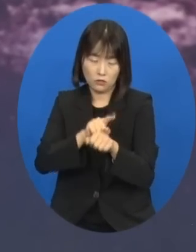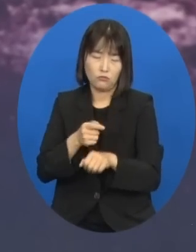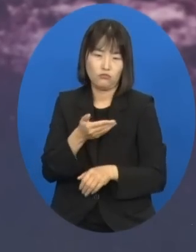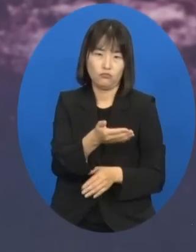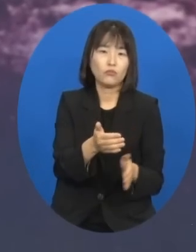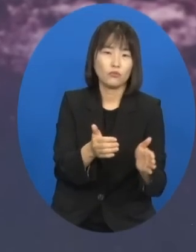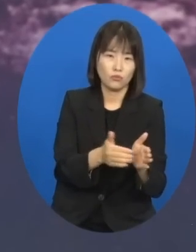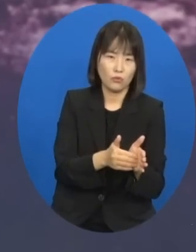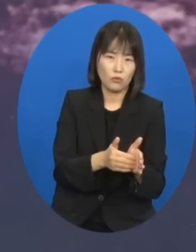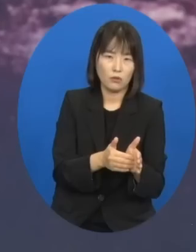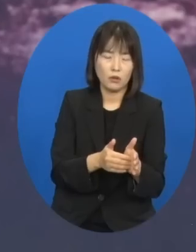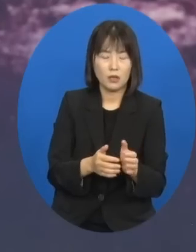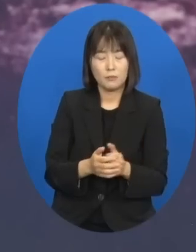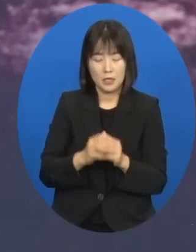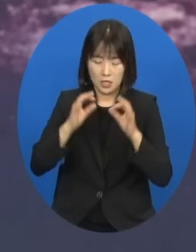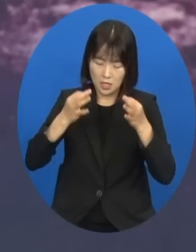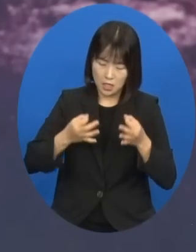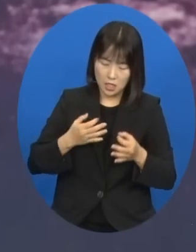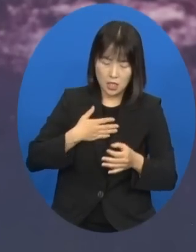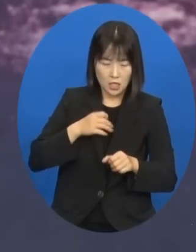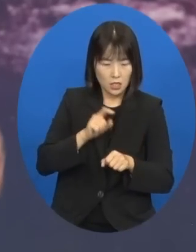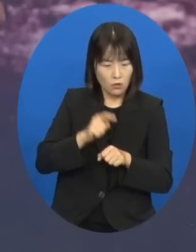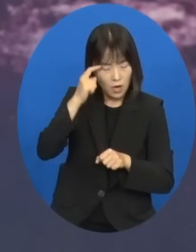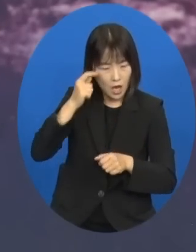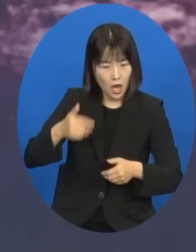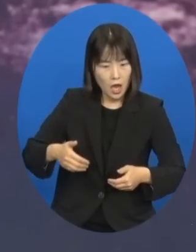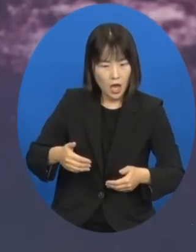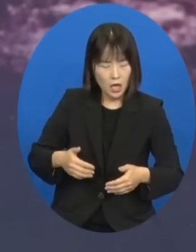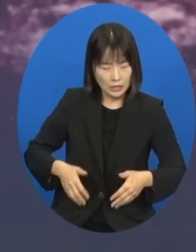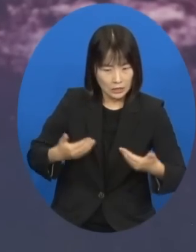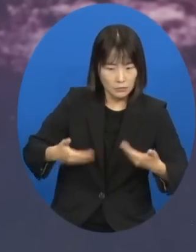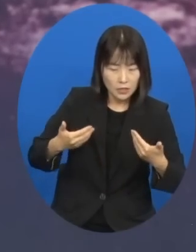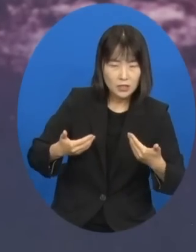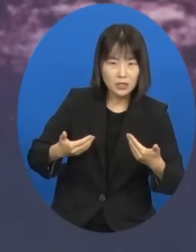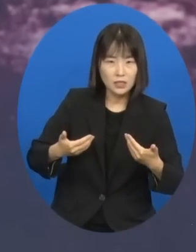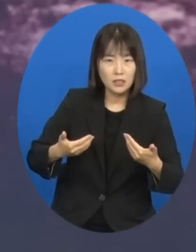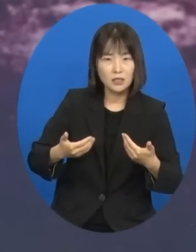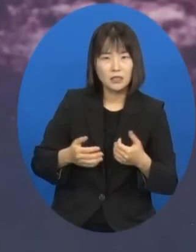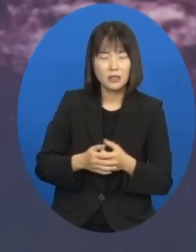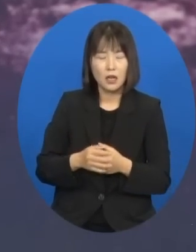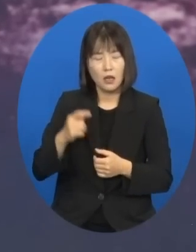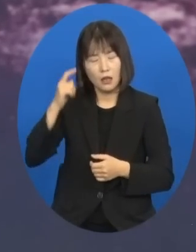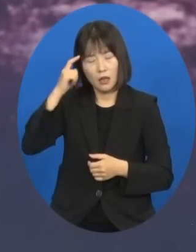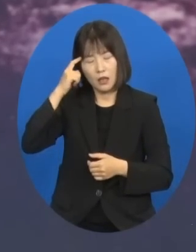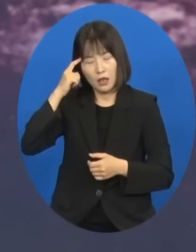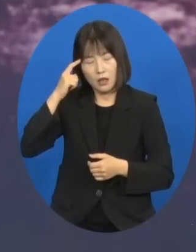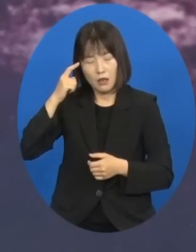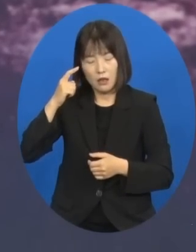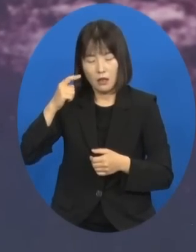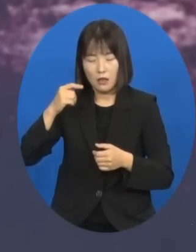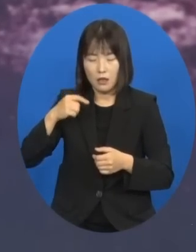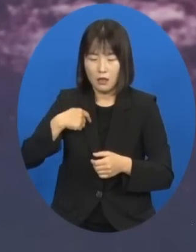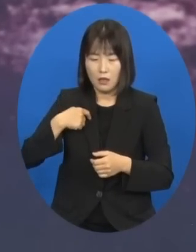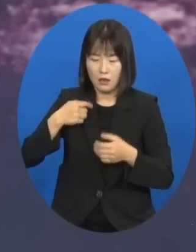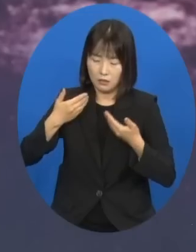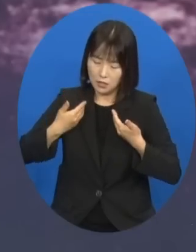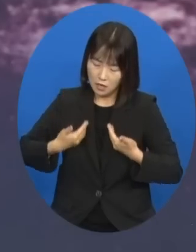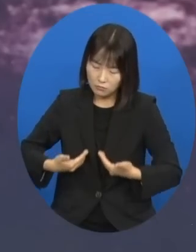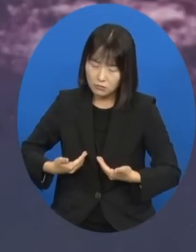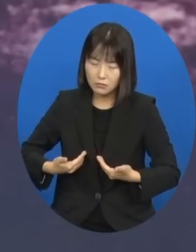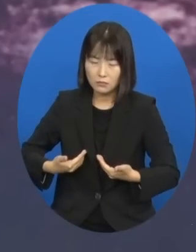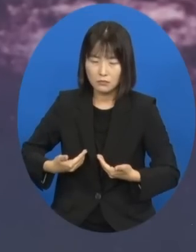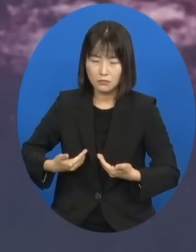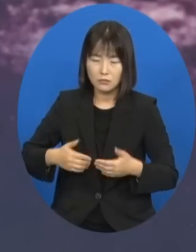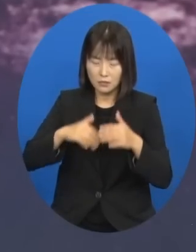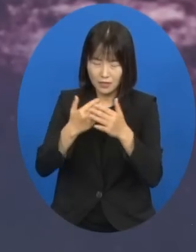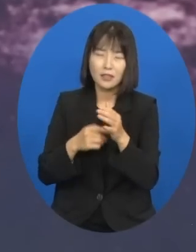성질이 급할까? 급한 대로 하나님 다 쓰시는 거예요. 왜 차분할까? 나는 왜 이렇게 어디 가기가 그렇게 싫을까? 다 이유가 있는